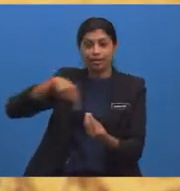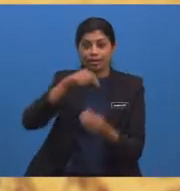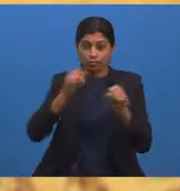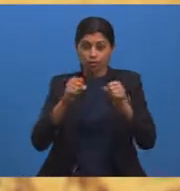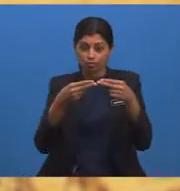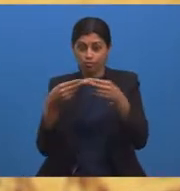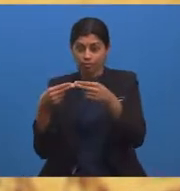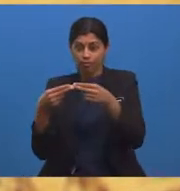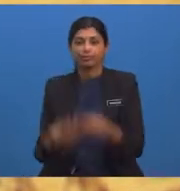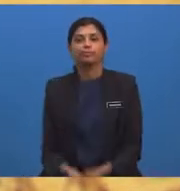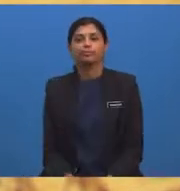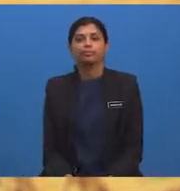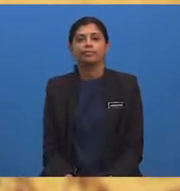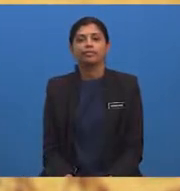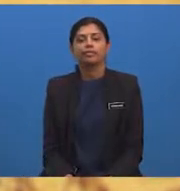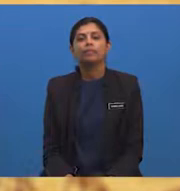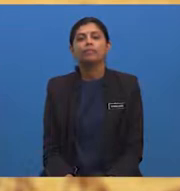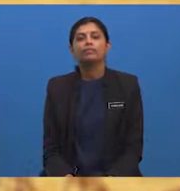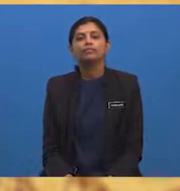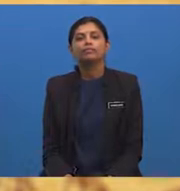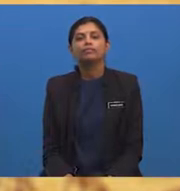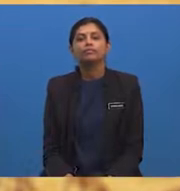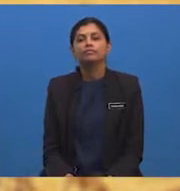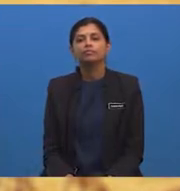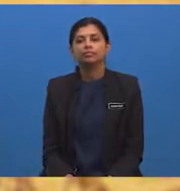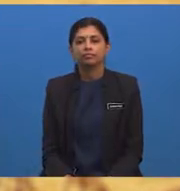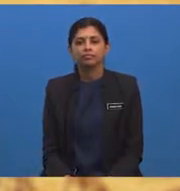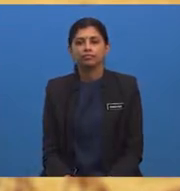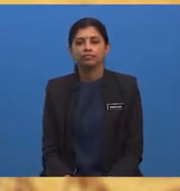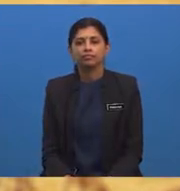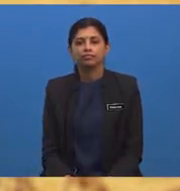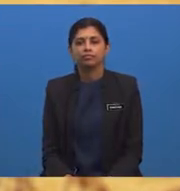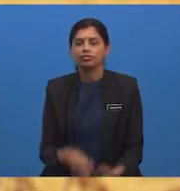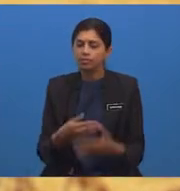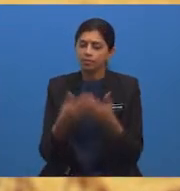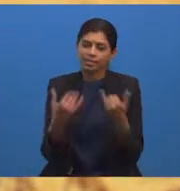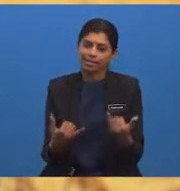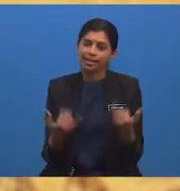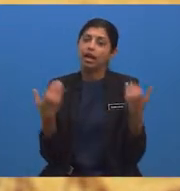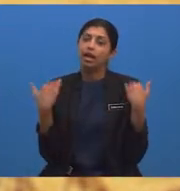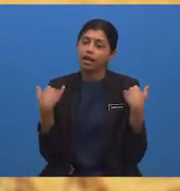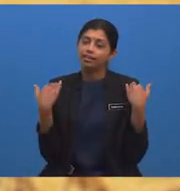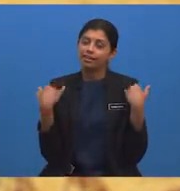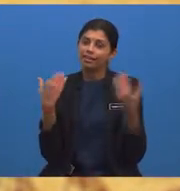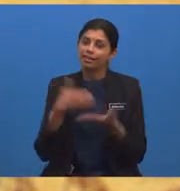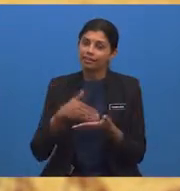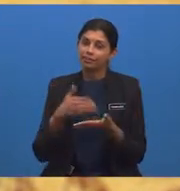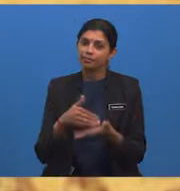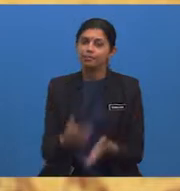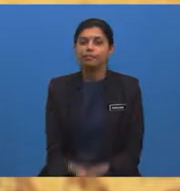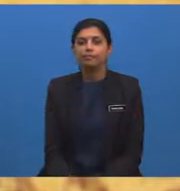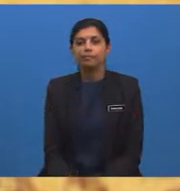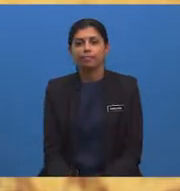Keunikan kegiatan perdagangan dan perdagangan ini merupakan warisan yang diteruskan oleh kerajaan-kerajaan